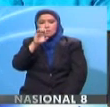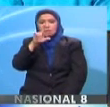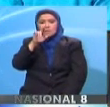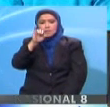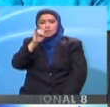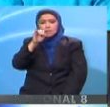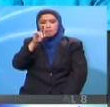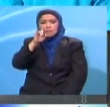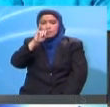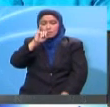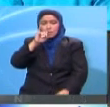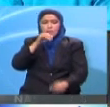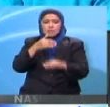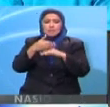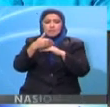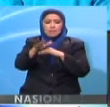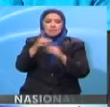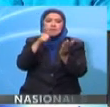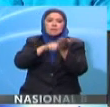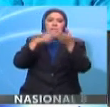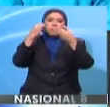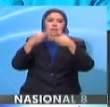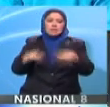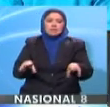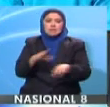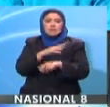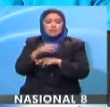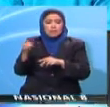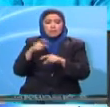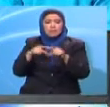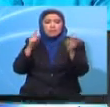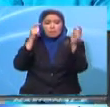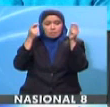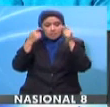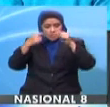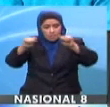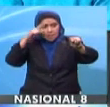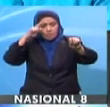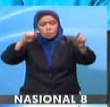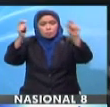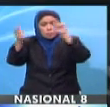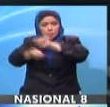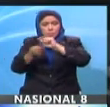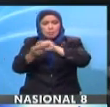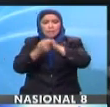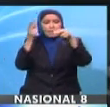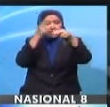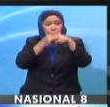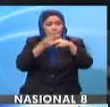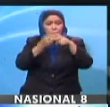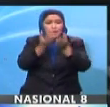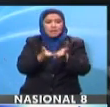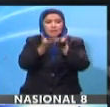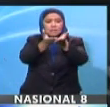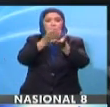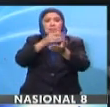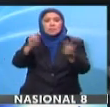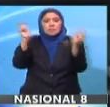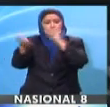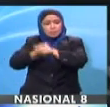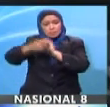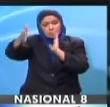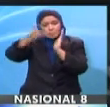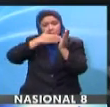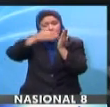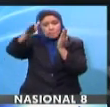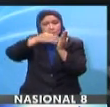pemiliknya sejak 28 Januari terdapat cubaan menukar nama kapal dan menukar cat badan kapal itu yang membawa muatan kargo